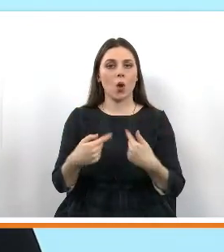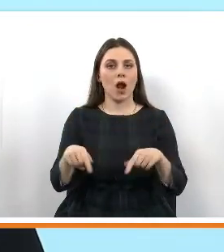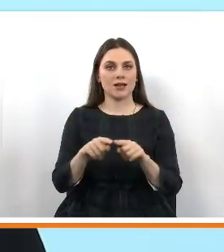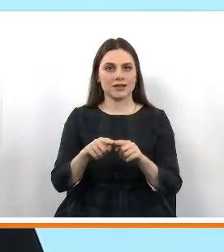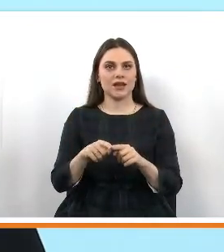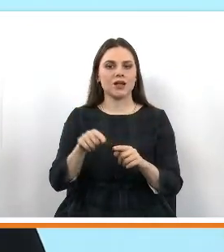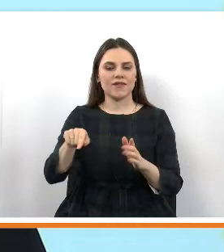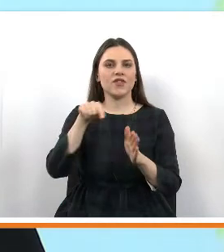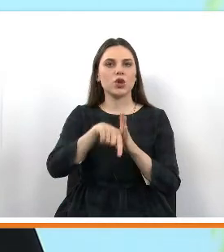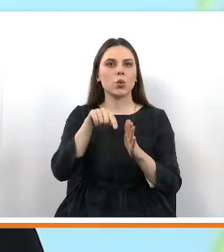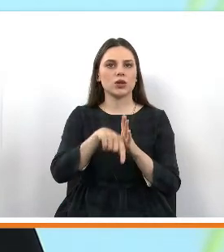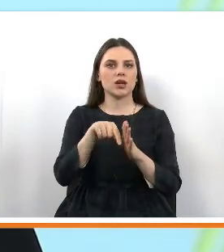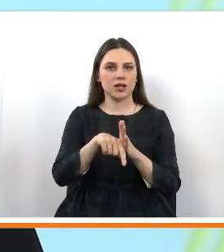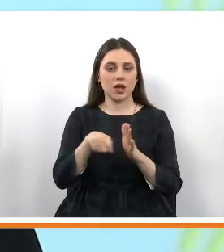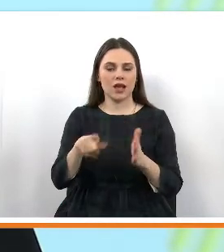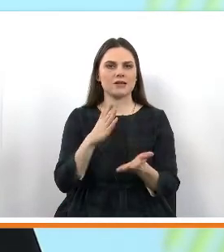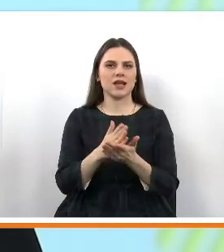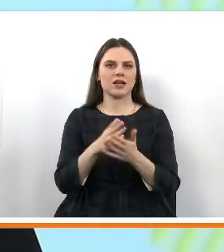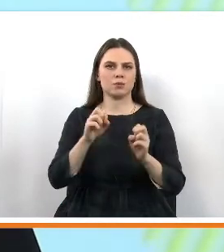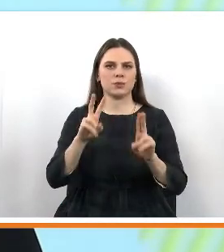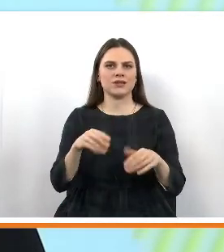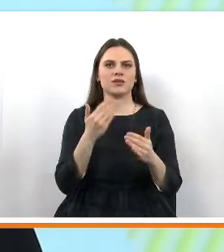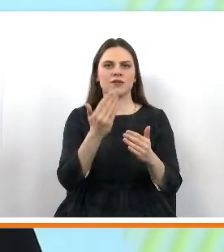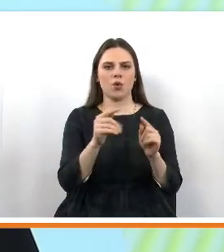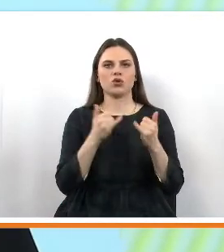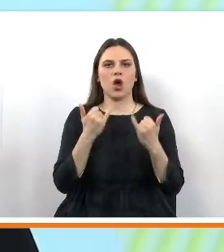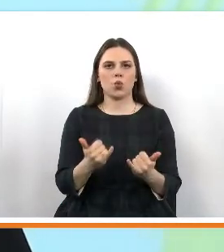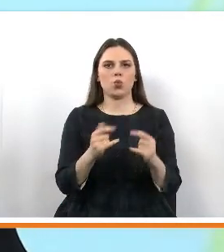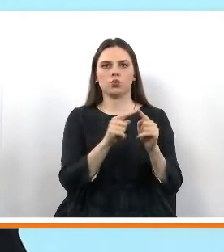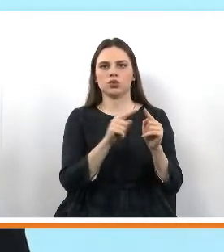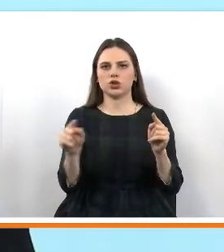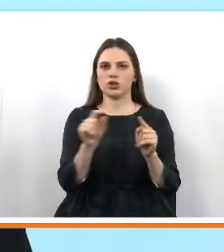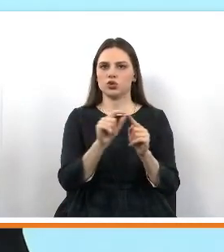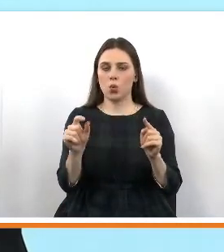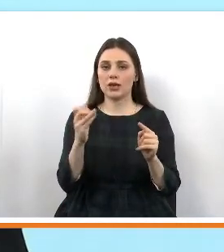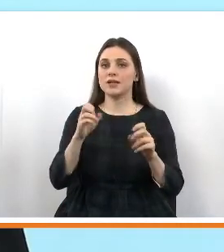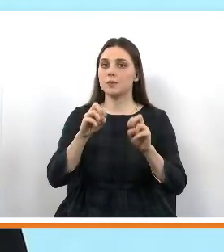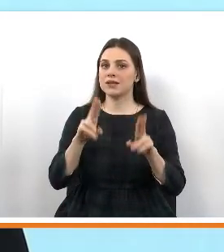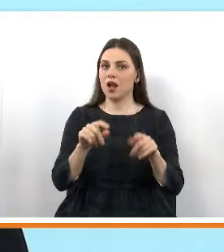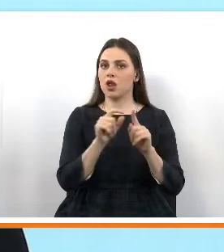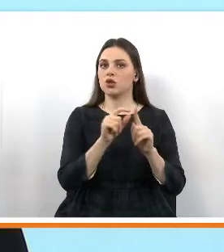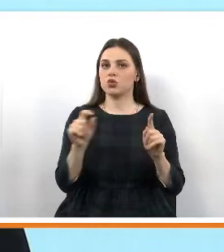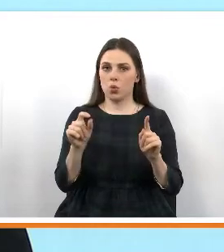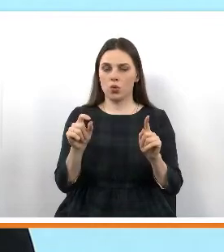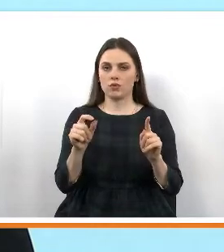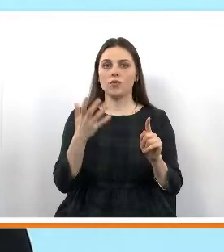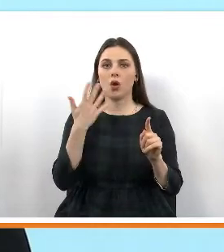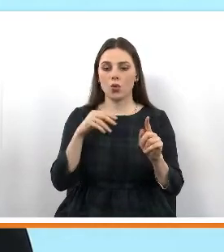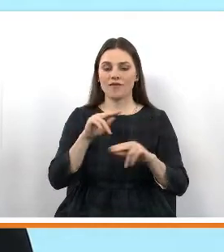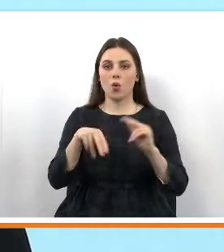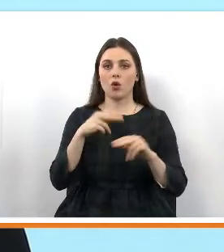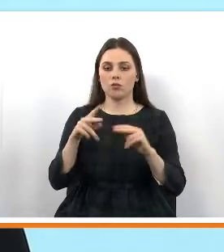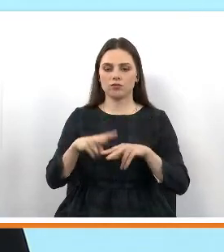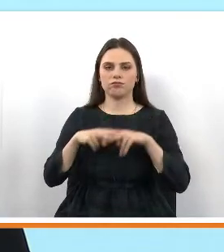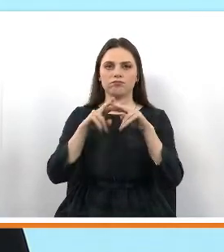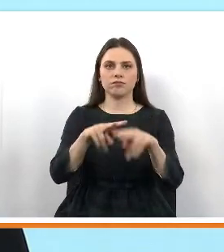капитал внутри, у нее уже есть текущий счет, есть спецсчет. Если понятно, что при формировании средства поступает на этот спецсчет,